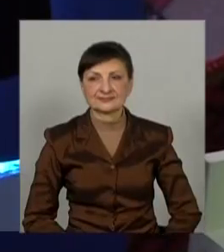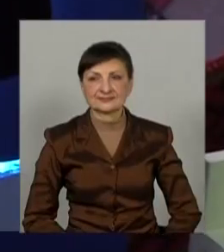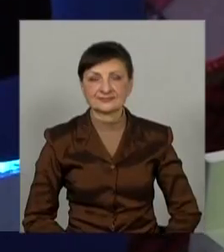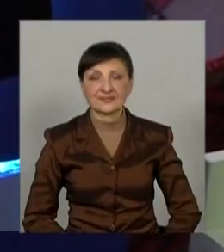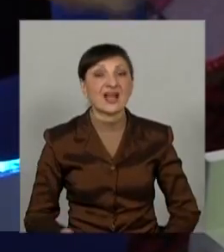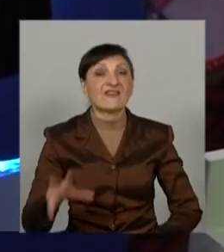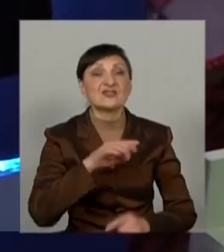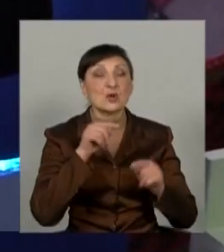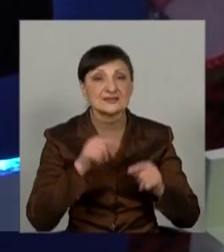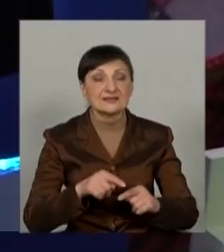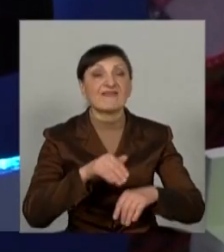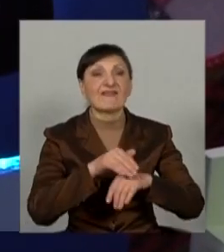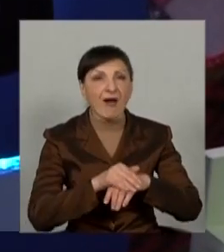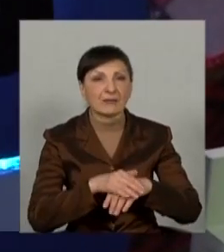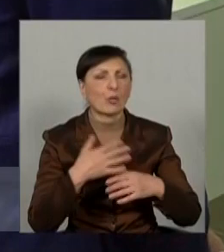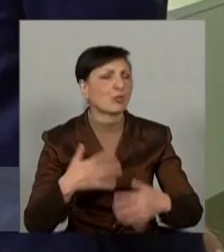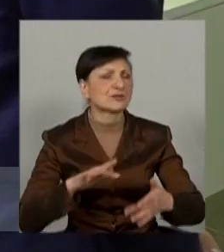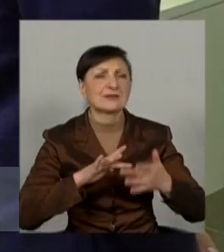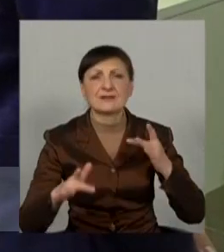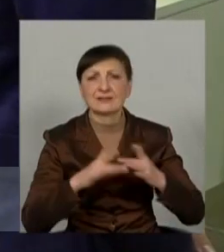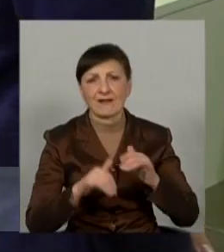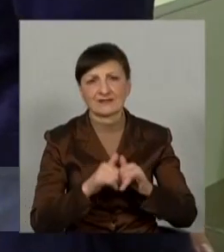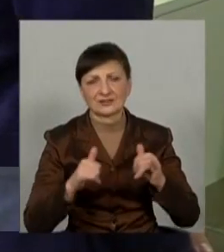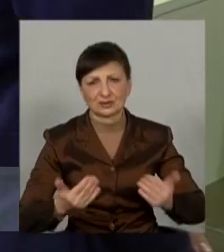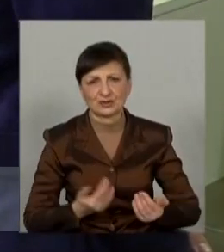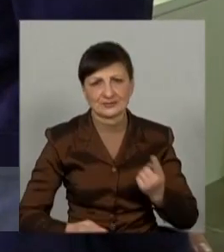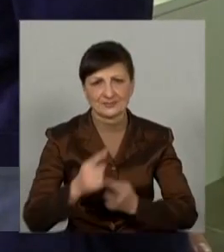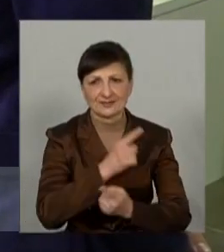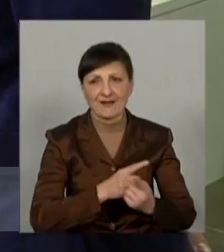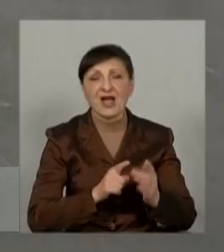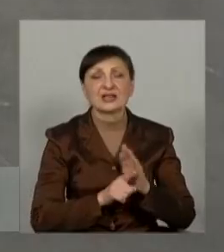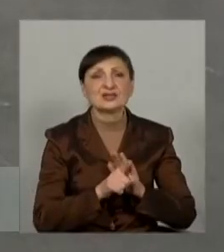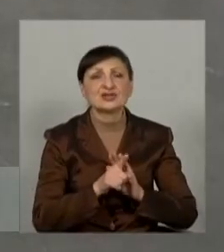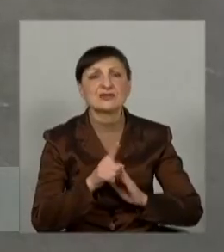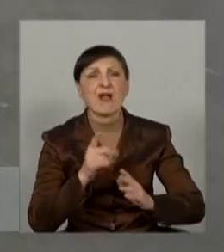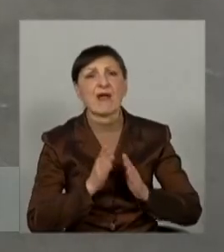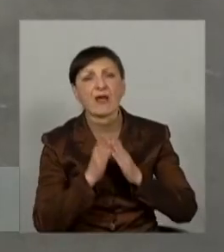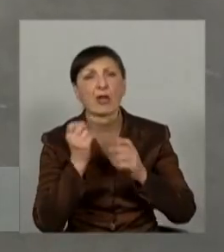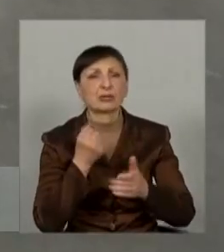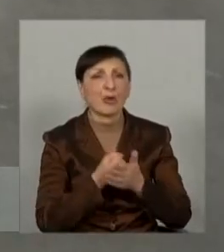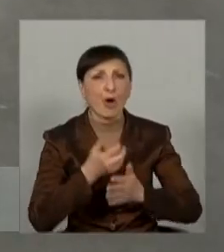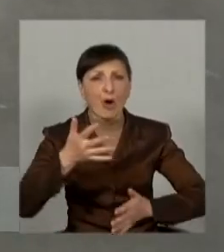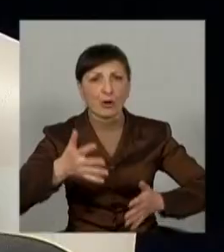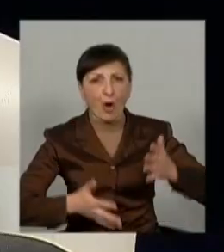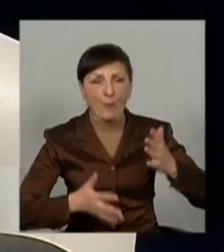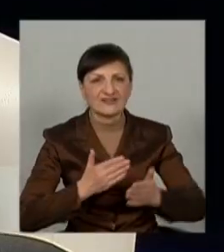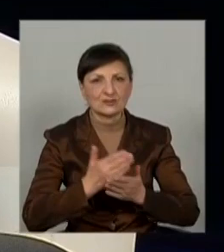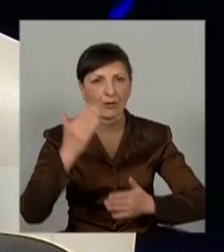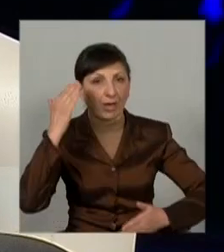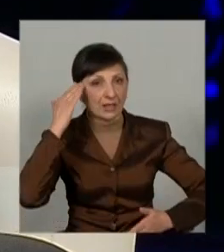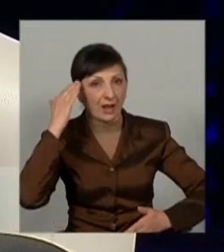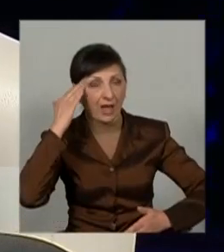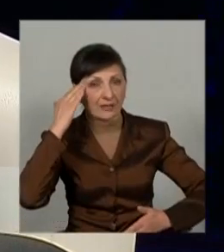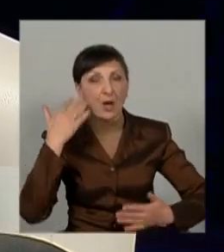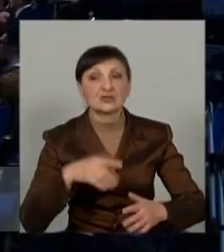Словом, все здесь говорит о тотальной цифровой трансформации жизни, начиная от дронов, ракет до роботов с высоким интеллектом.